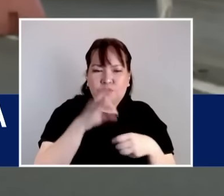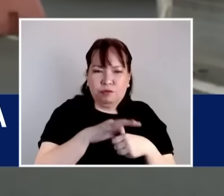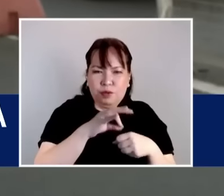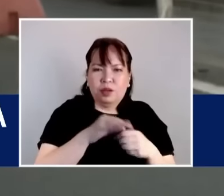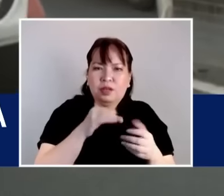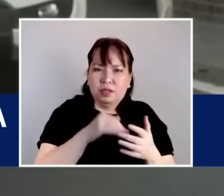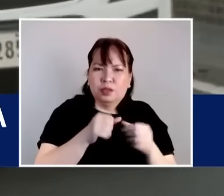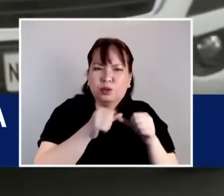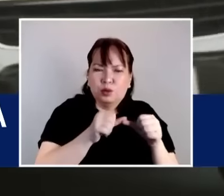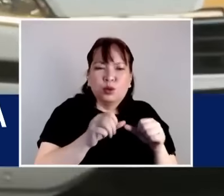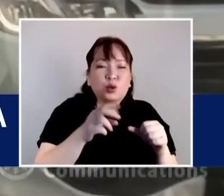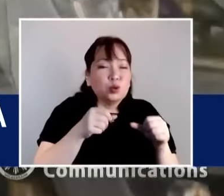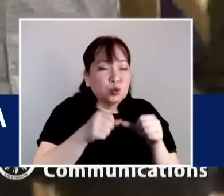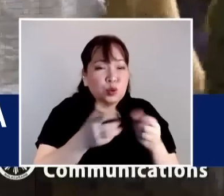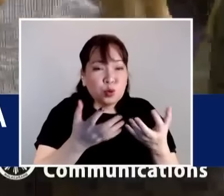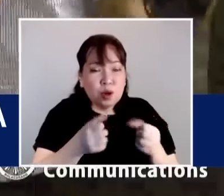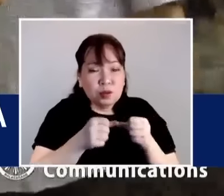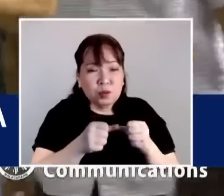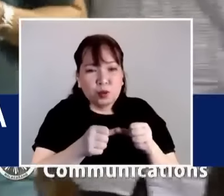ng isa pang termino.